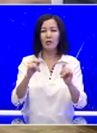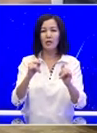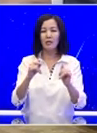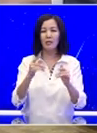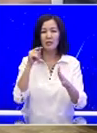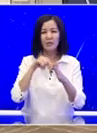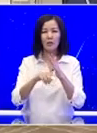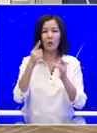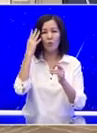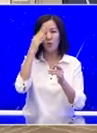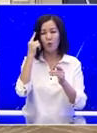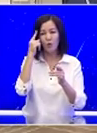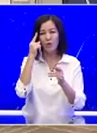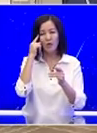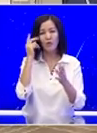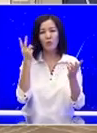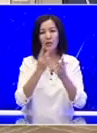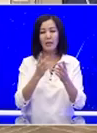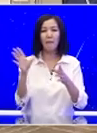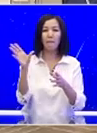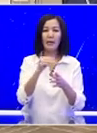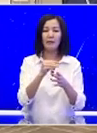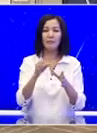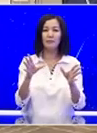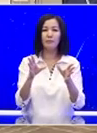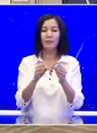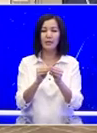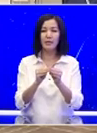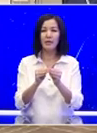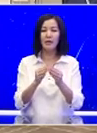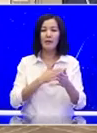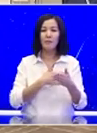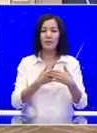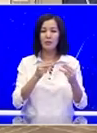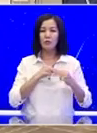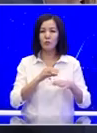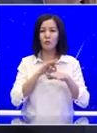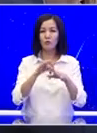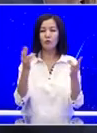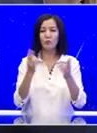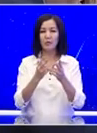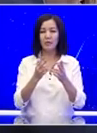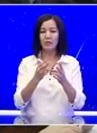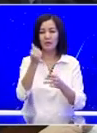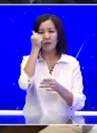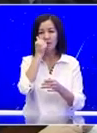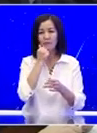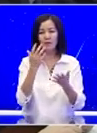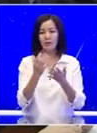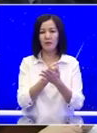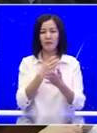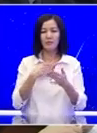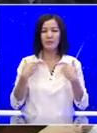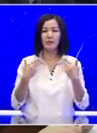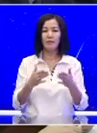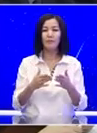мүмкіндік береді. Сондықтан бәріміз бір ел болып, белсенді жұмыс жүргізуіміз керек. Баршаңызға табыс.